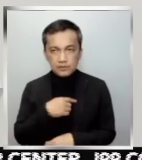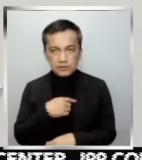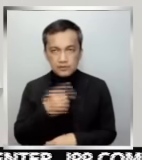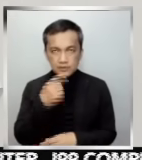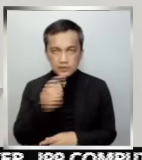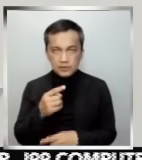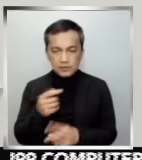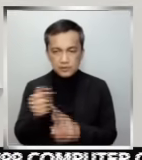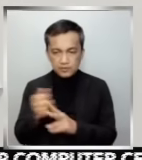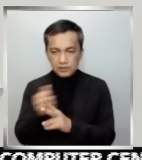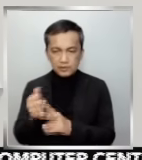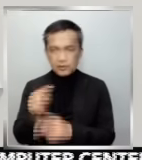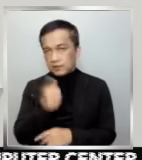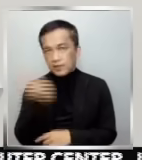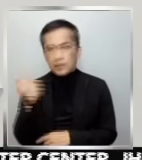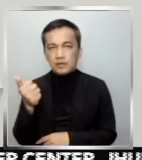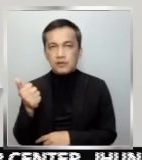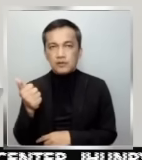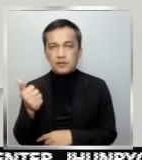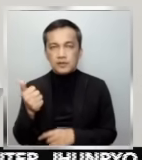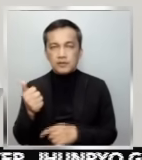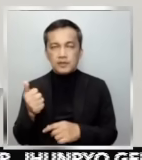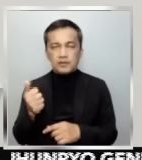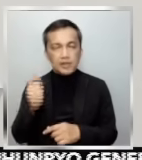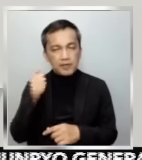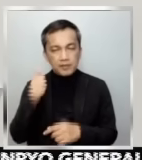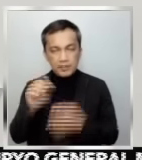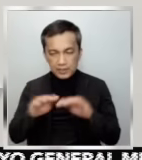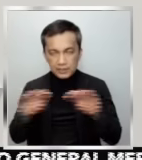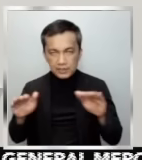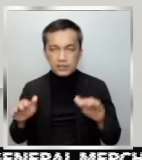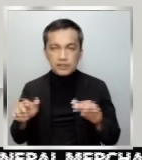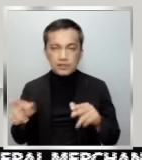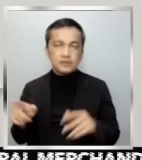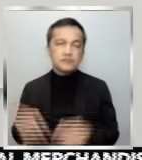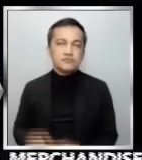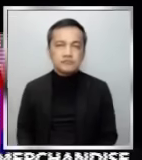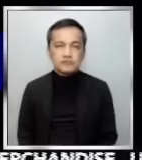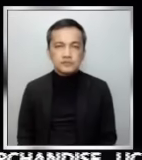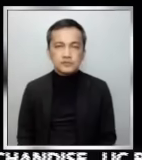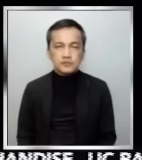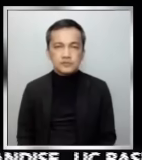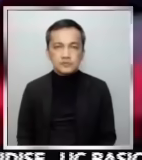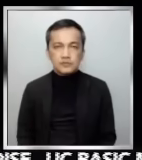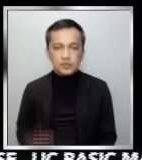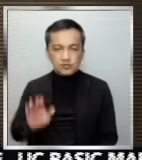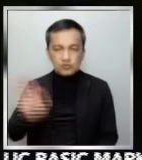pa ng ibang mga Menor De Edad o kababaihan itong nasabing akusado